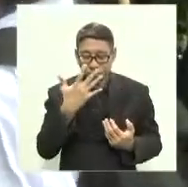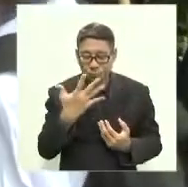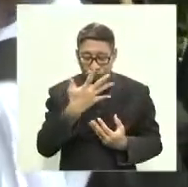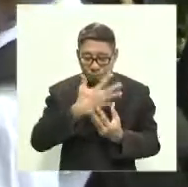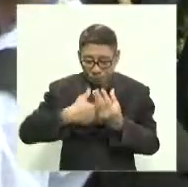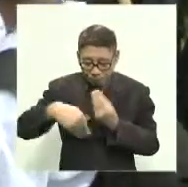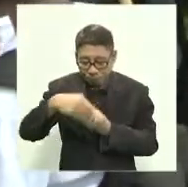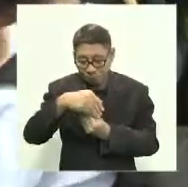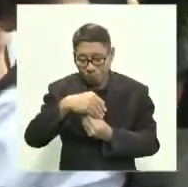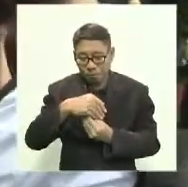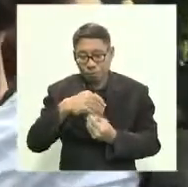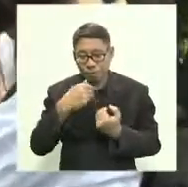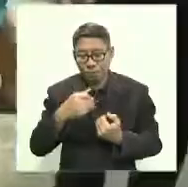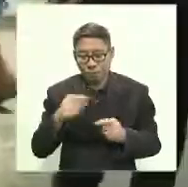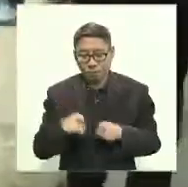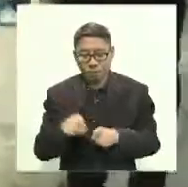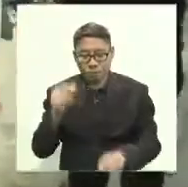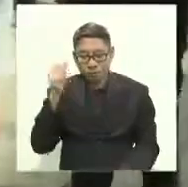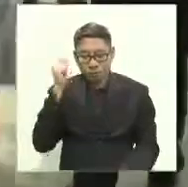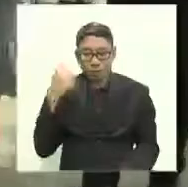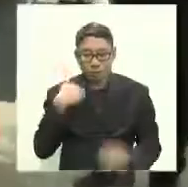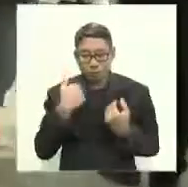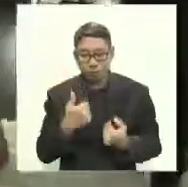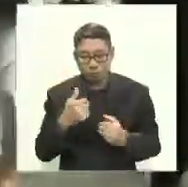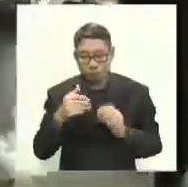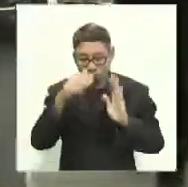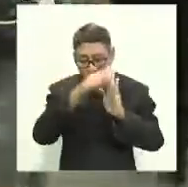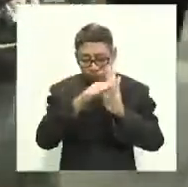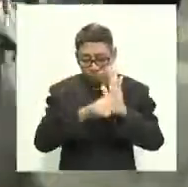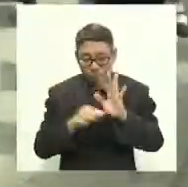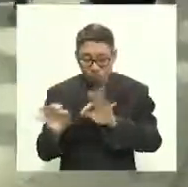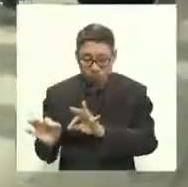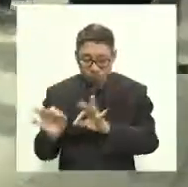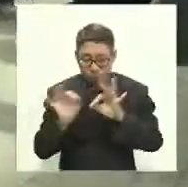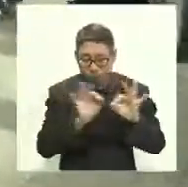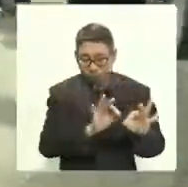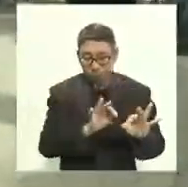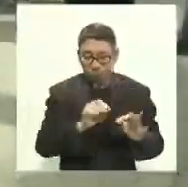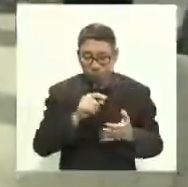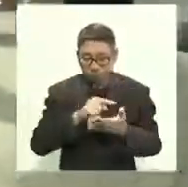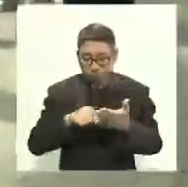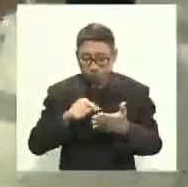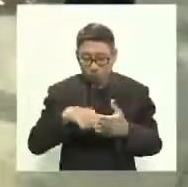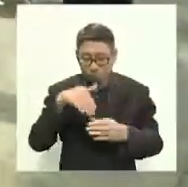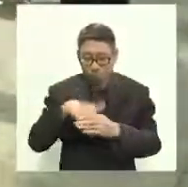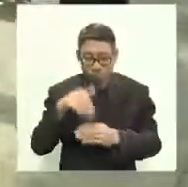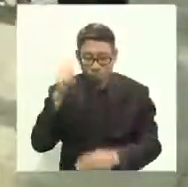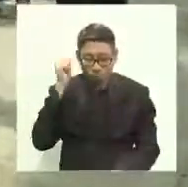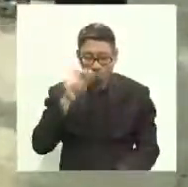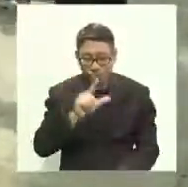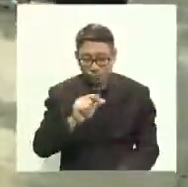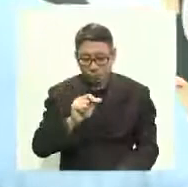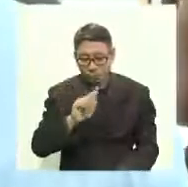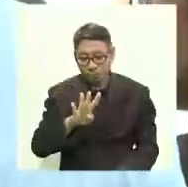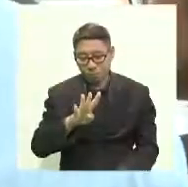อบอันนี้ยังคงเดิมไม่เปลี่ยนแปลงส่วนหากจะมีการกำหนดเลื่อนวันเลือกตั้งใหม่จากเดิมวันที่24